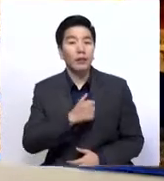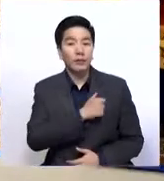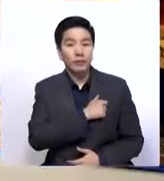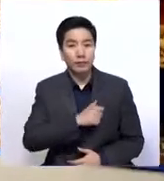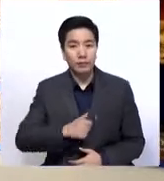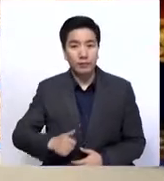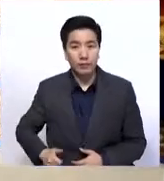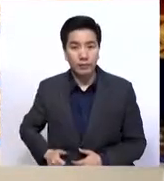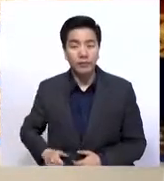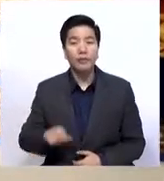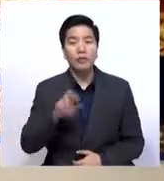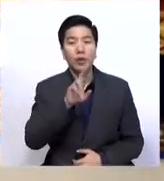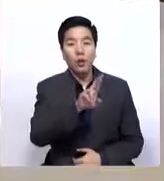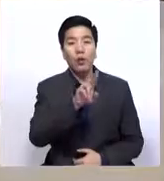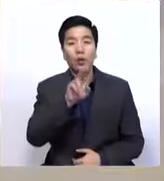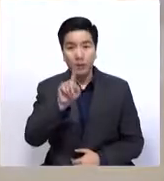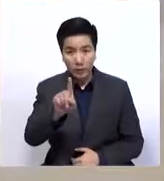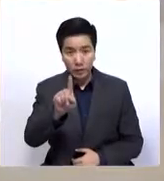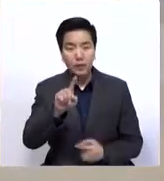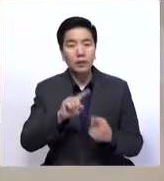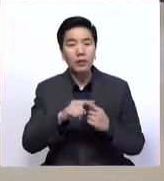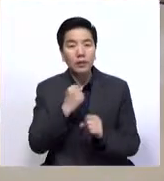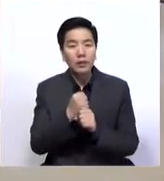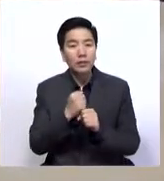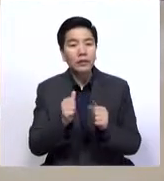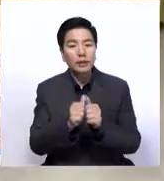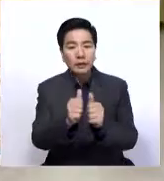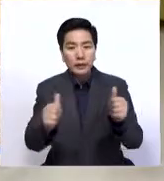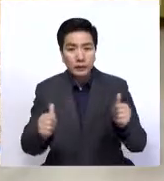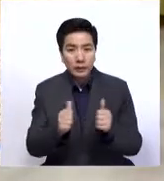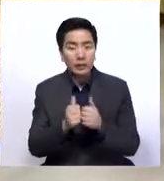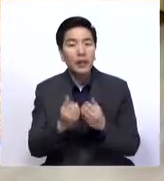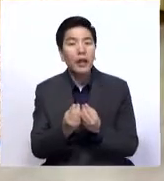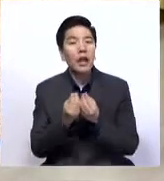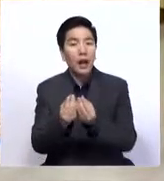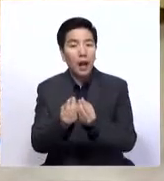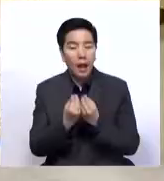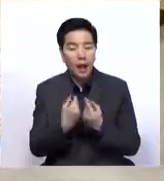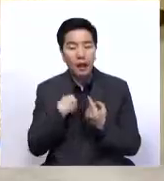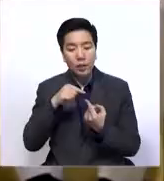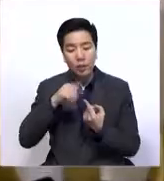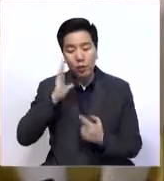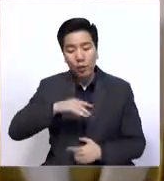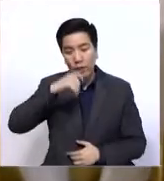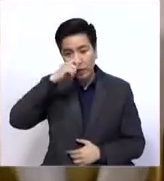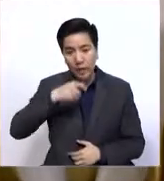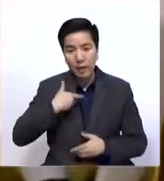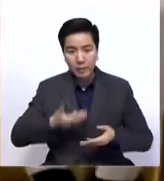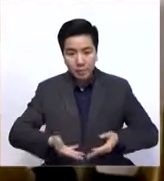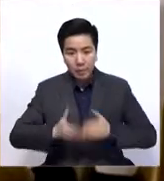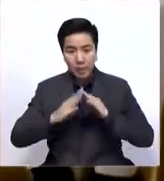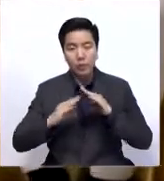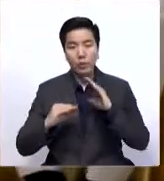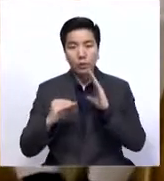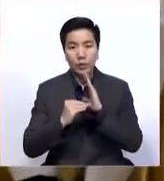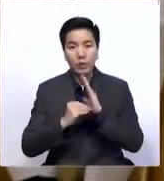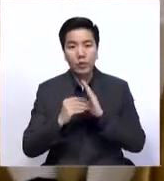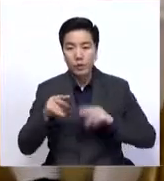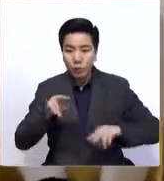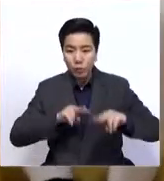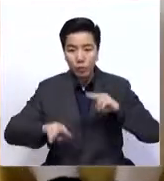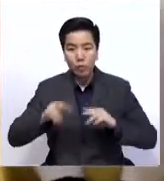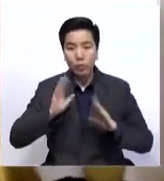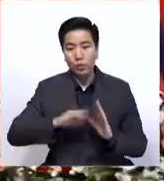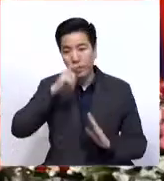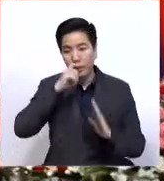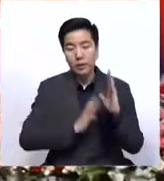ระพุทธยอดฟ้าจุฬาโลกมหาราชเพื่อแสดงความกตัญญูที่ได้ทรงสถาปนากรุงรัตนโกสินทร์เป็นราชธานีปกครอง